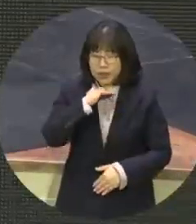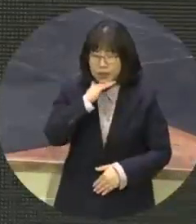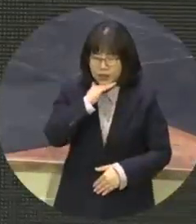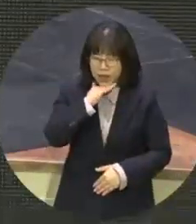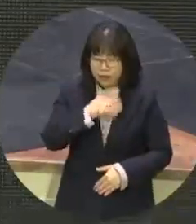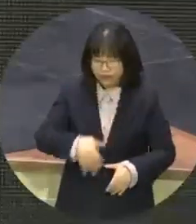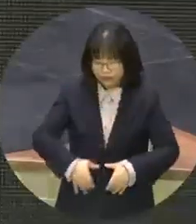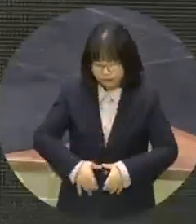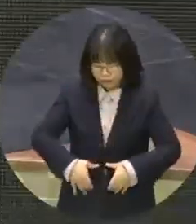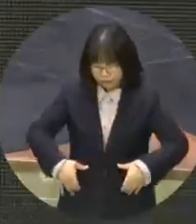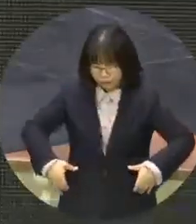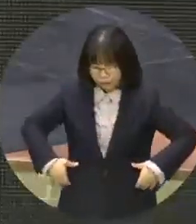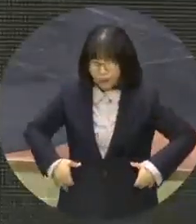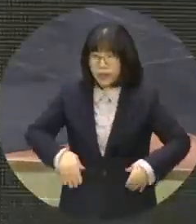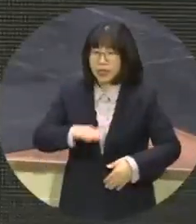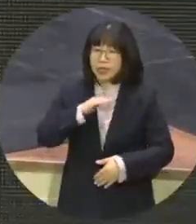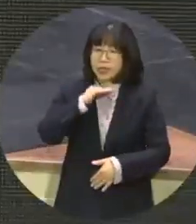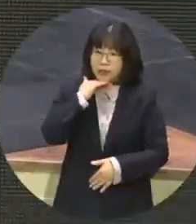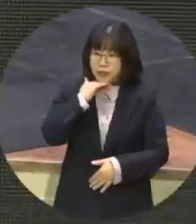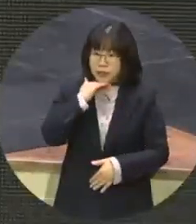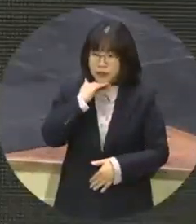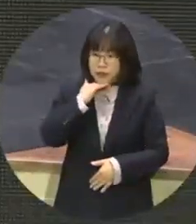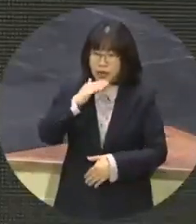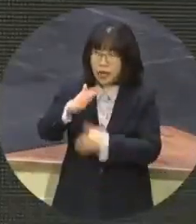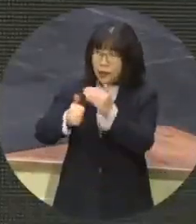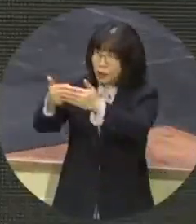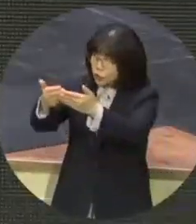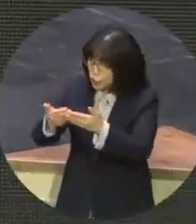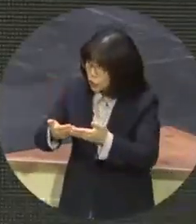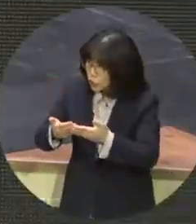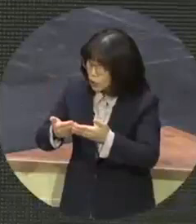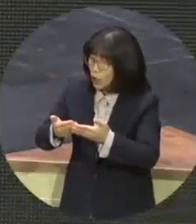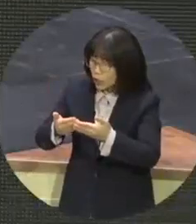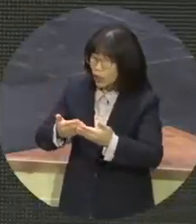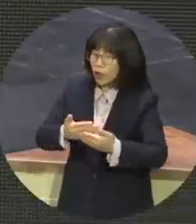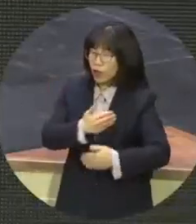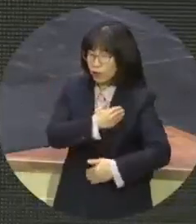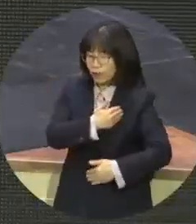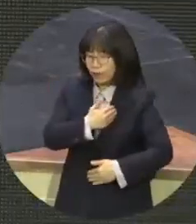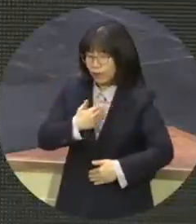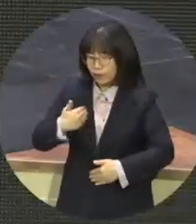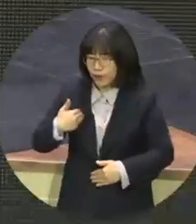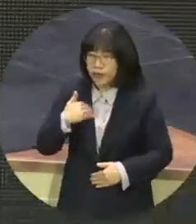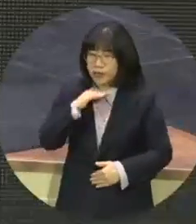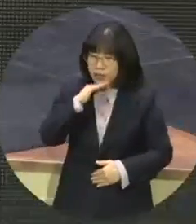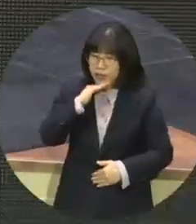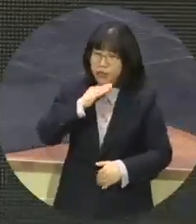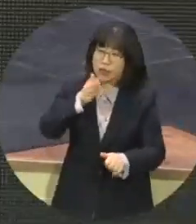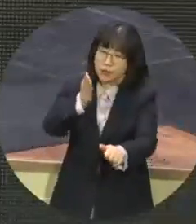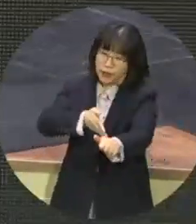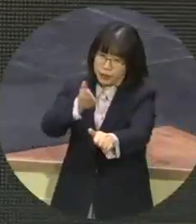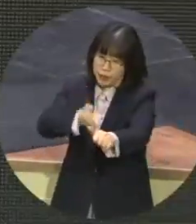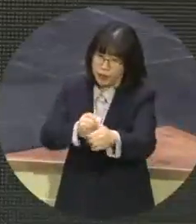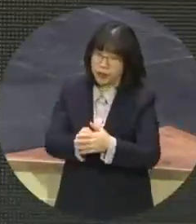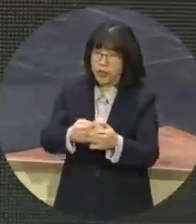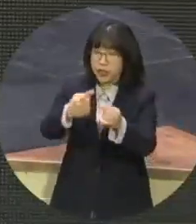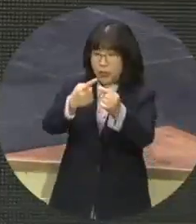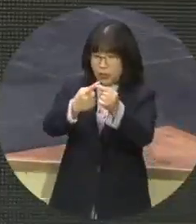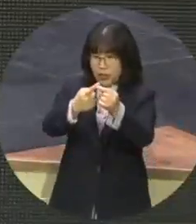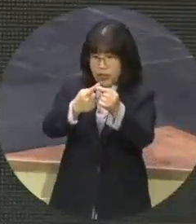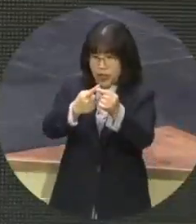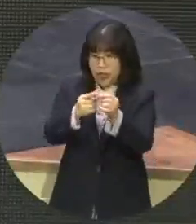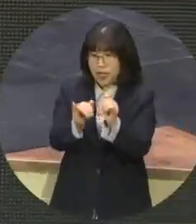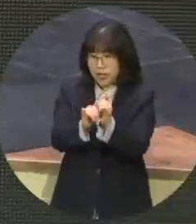시간표에 따라서 응답 맛보는 성경적 응답 속으로 들어가시기를 주님으로 축복합니다. 그럼 첫째로